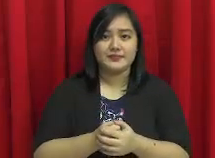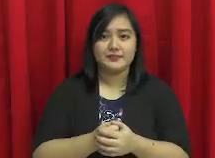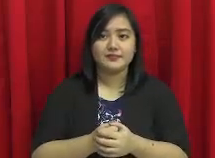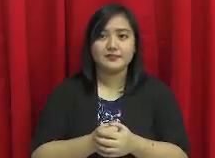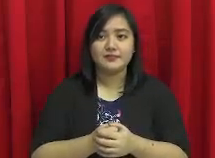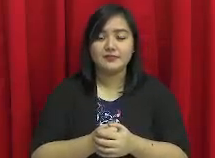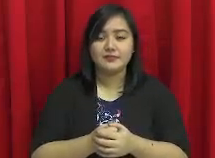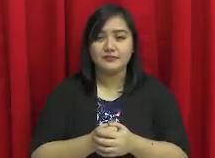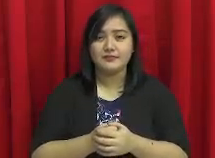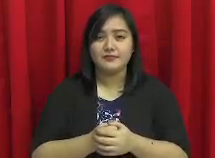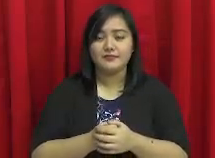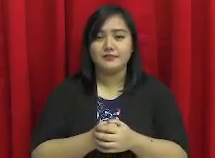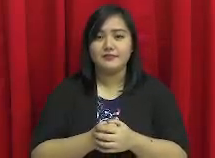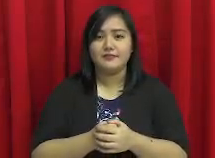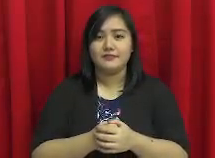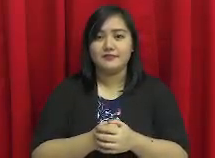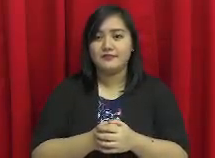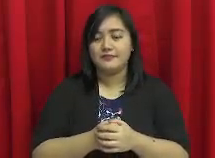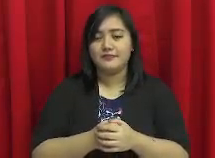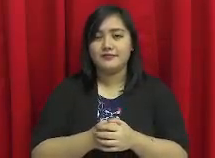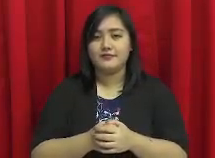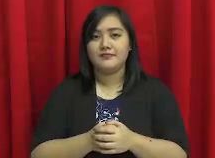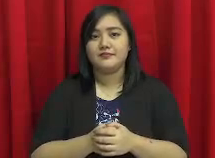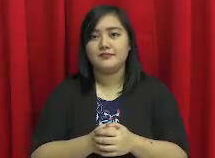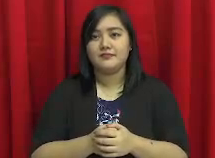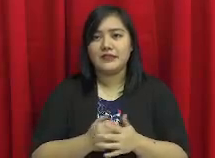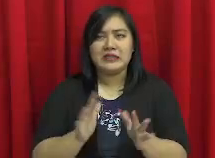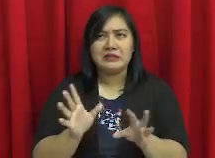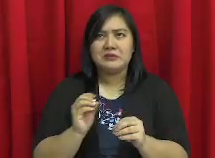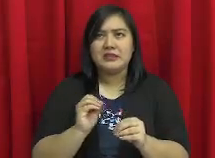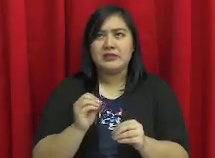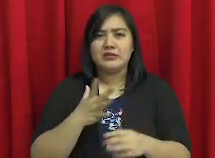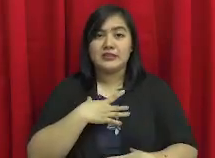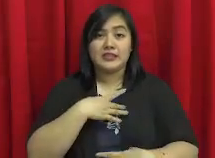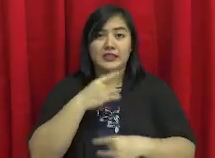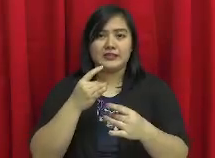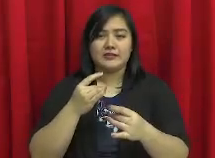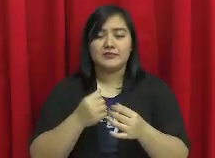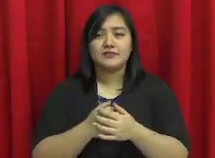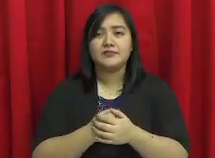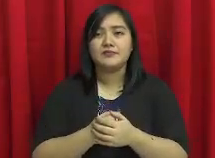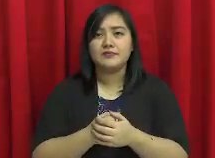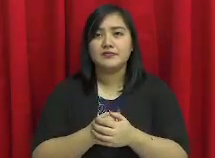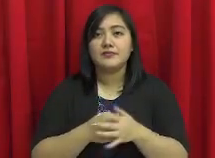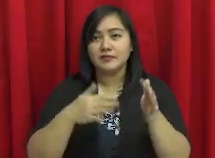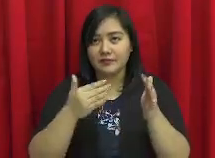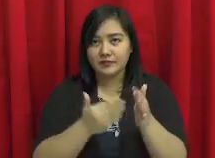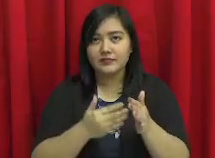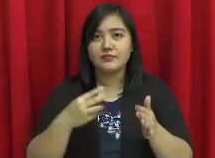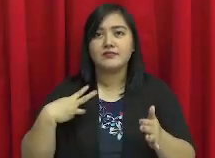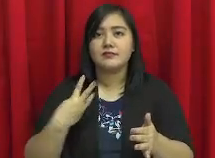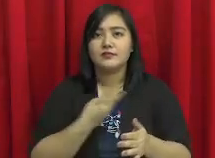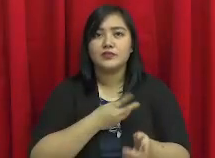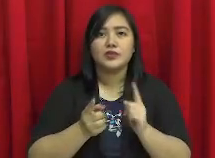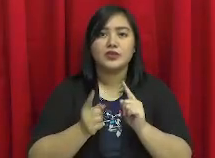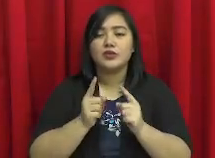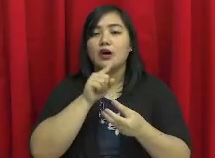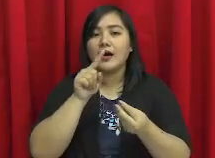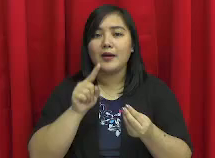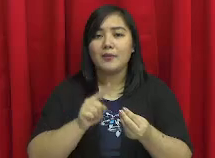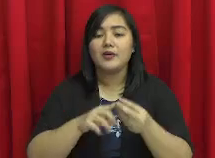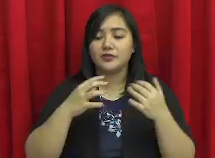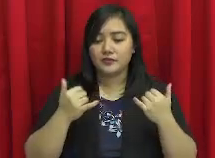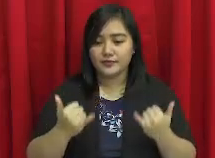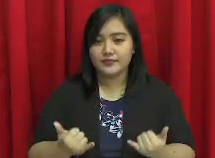itutuloy po natin yan. Tama. Ang pinaka-emphasis natin ngayon, ang pinaka-pinag-uusapan natin ngayon, mga tatay, magsama-sama tayo